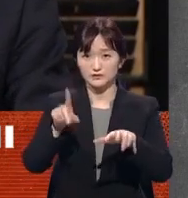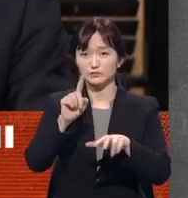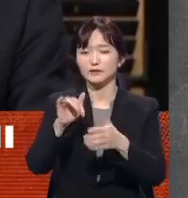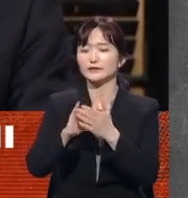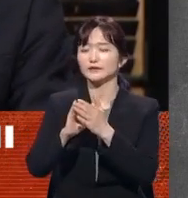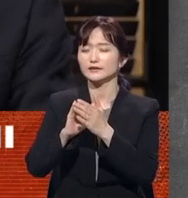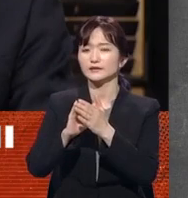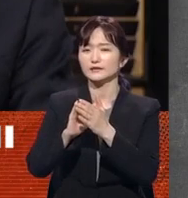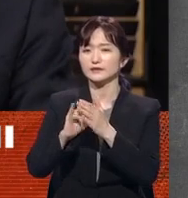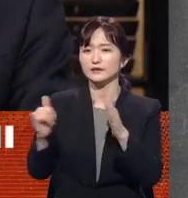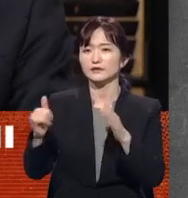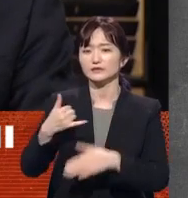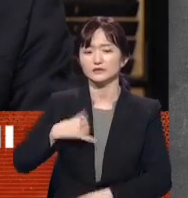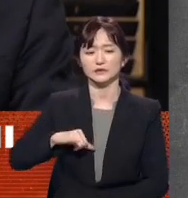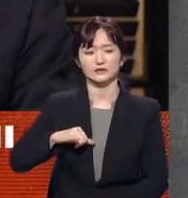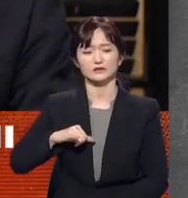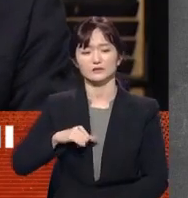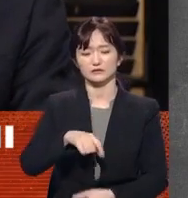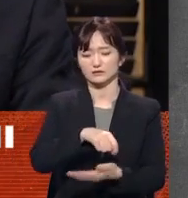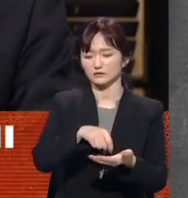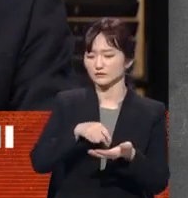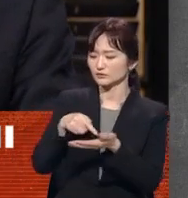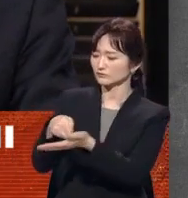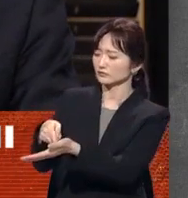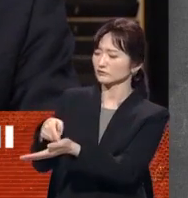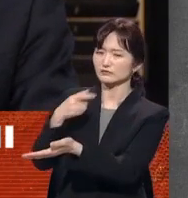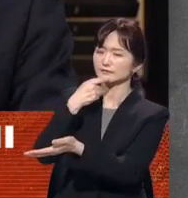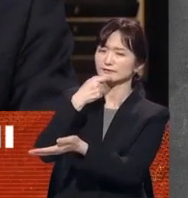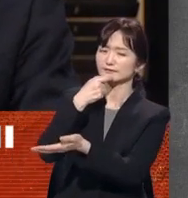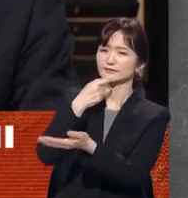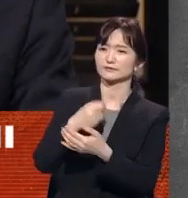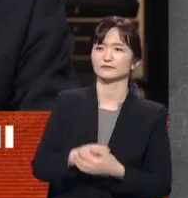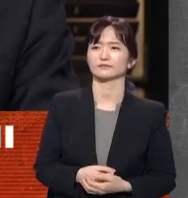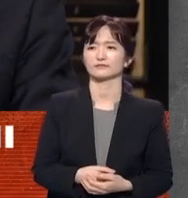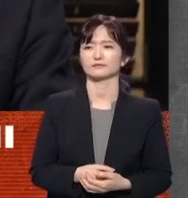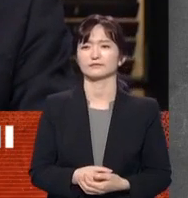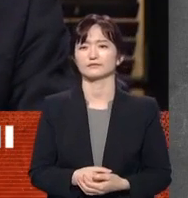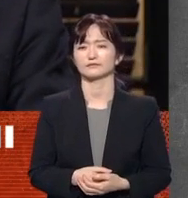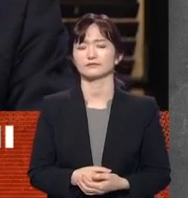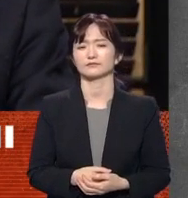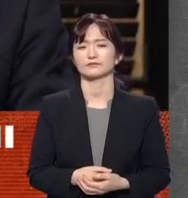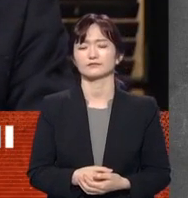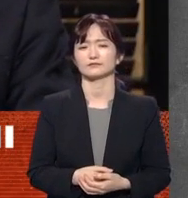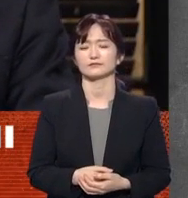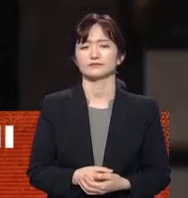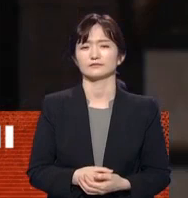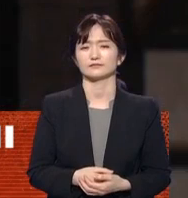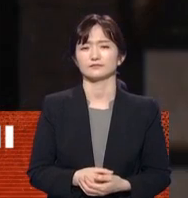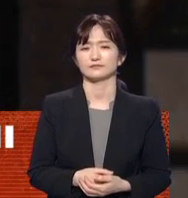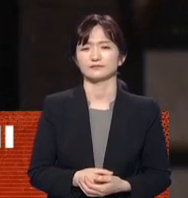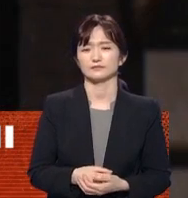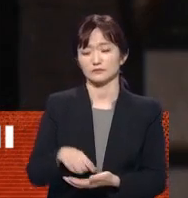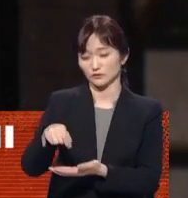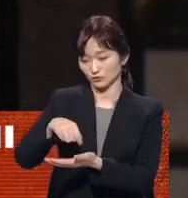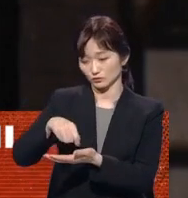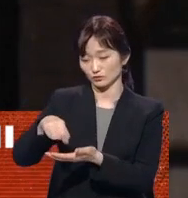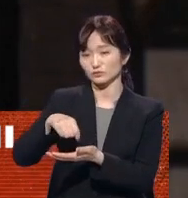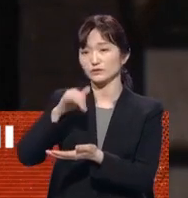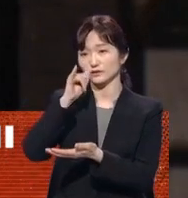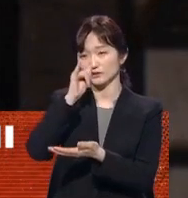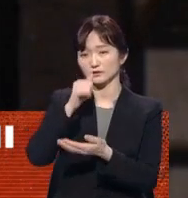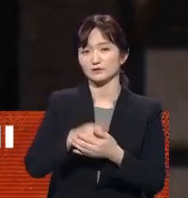자녀들도 됐다라고 거절을 했겠습니까 선수는 경우도 있어요 써주는 경우도 있는데 이거 같은